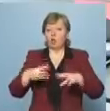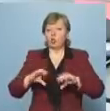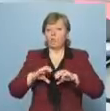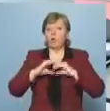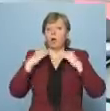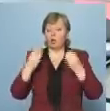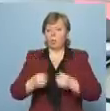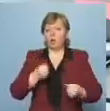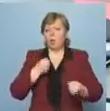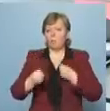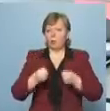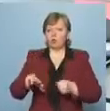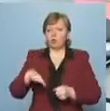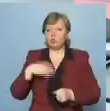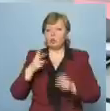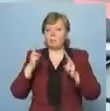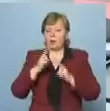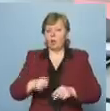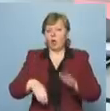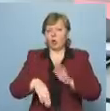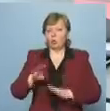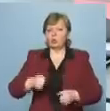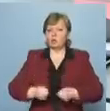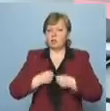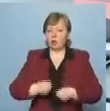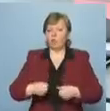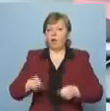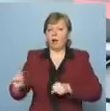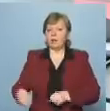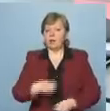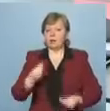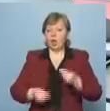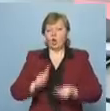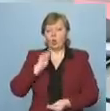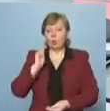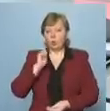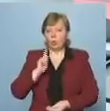прочность площадку уже протестировали лучшие дворовые хоккейные команды «Юниор» и «Гвоздика».